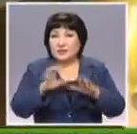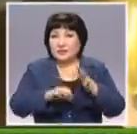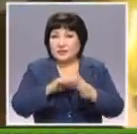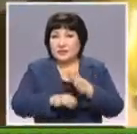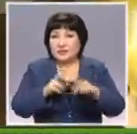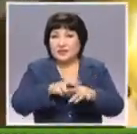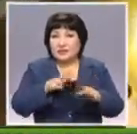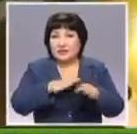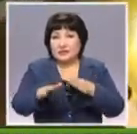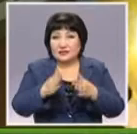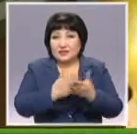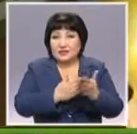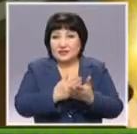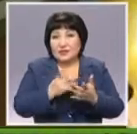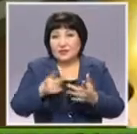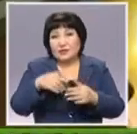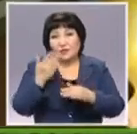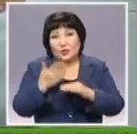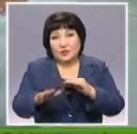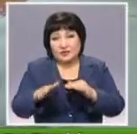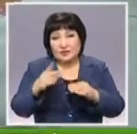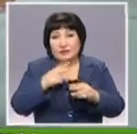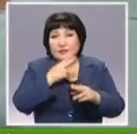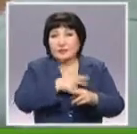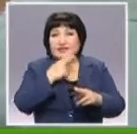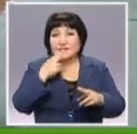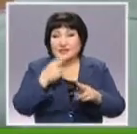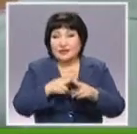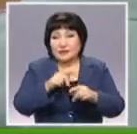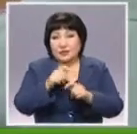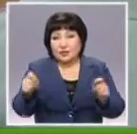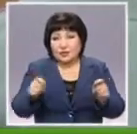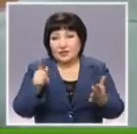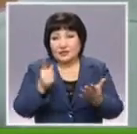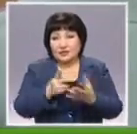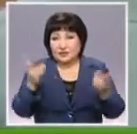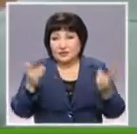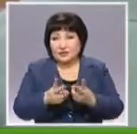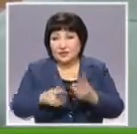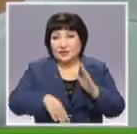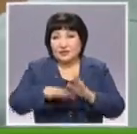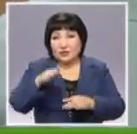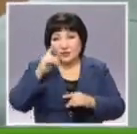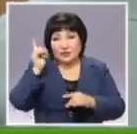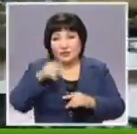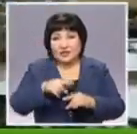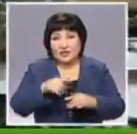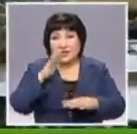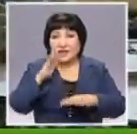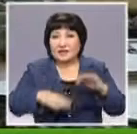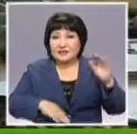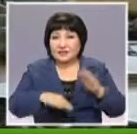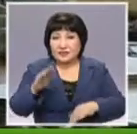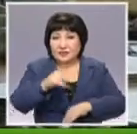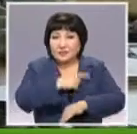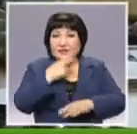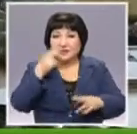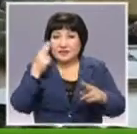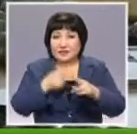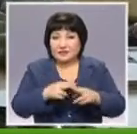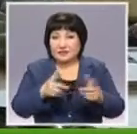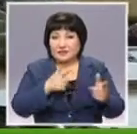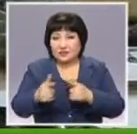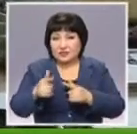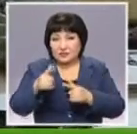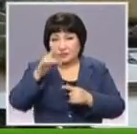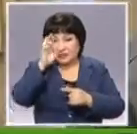бір бөлігін мейірбикеге беруді қолға алу қажет. Ол үшін қазіргі кезде жоғары білімді кәсіби медбикелерді дайындау үшін мемлекеттік оқу бағдарламалары